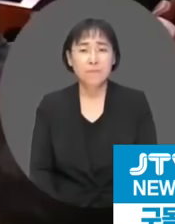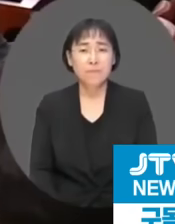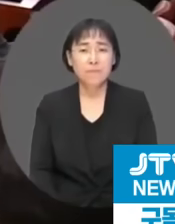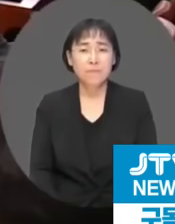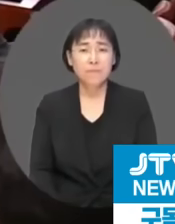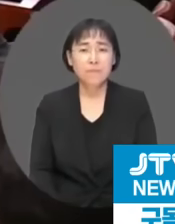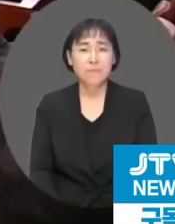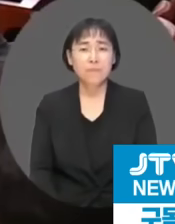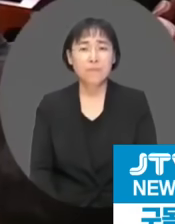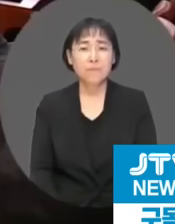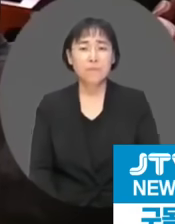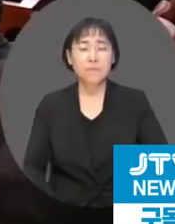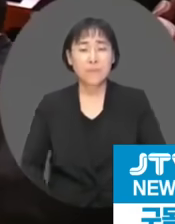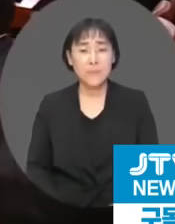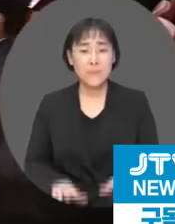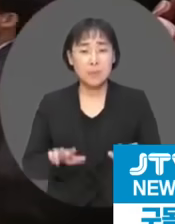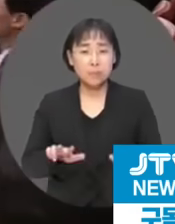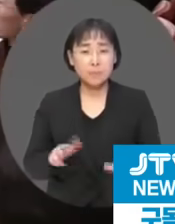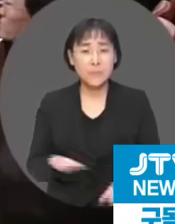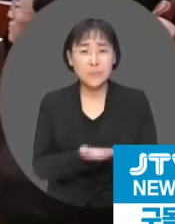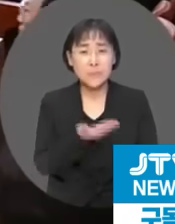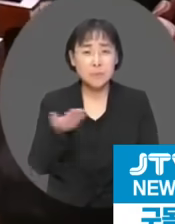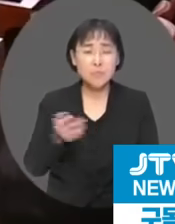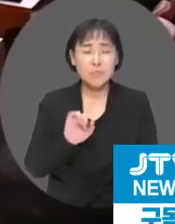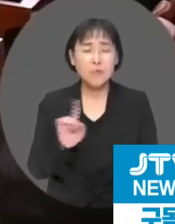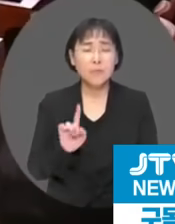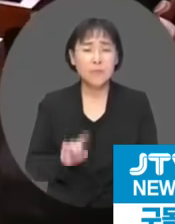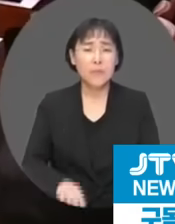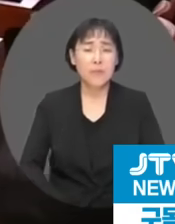예 지금 뭐 하는 겁니까